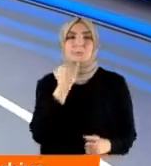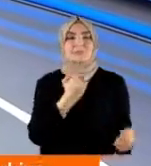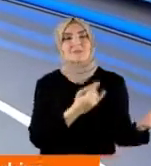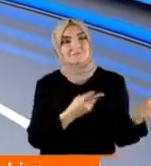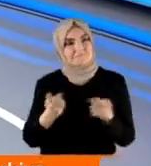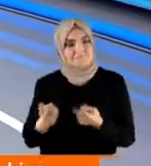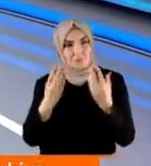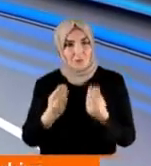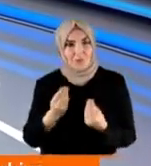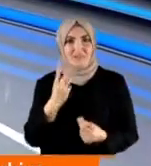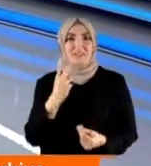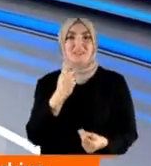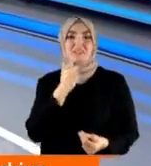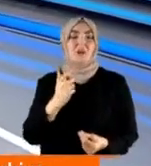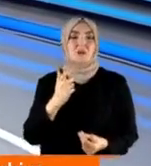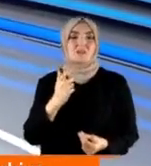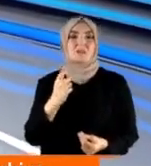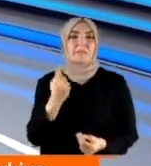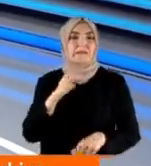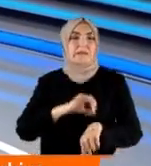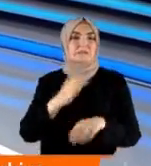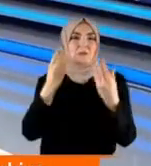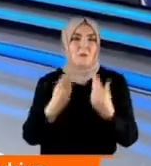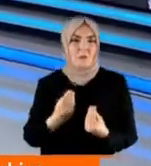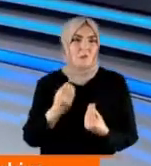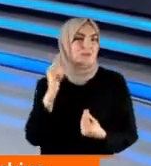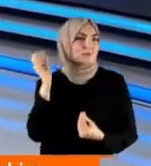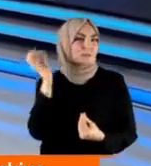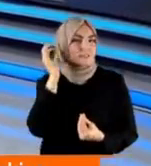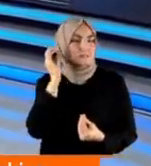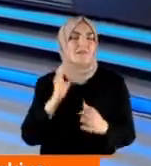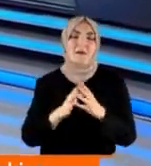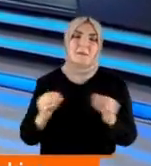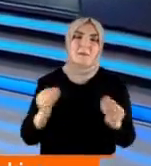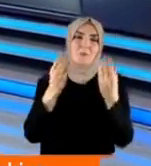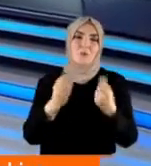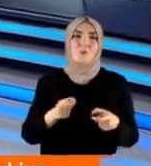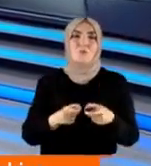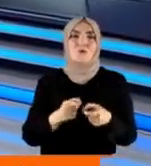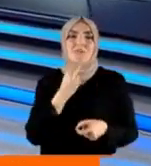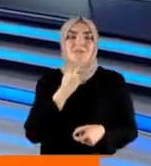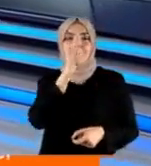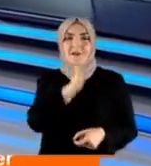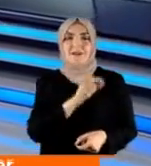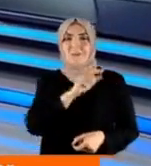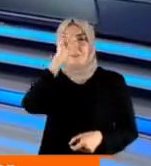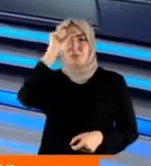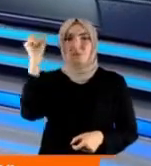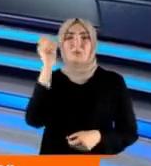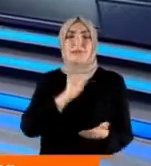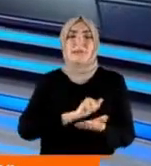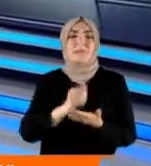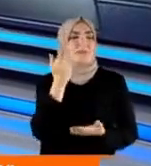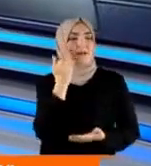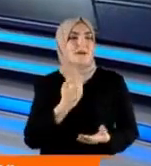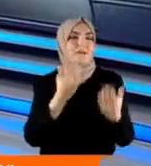bir rahatsızlık nedeniyle işitme duyusunu kaybeden Buket Demirel Erol'un tüm Türkiye'yi hayran bırakan milyoner olma